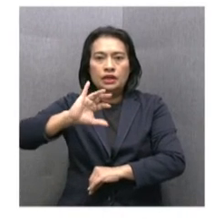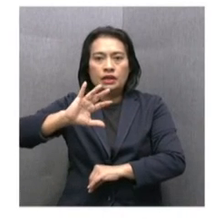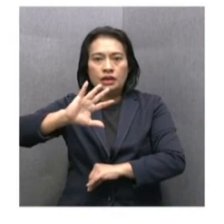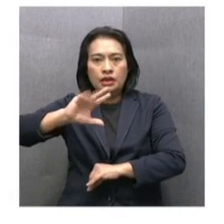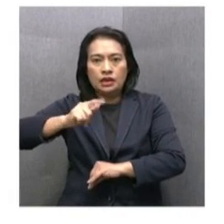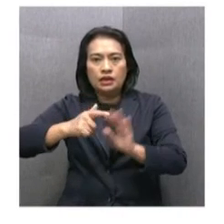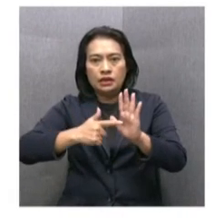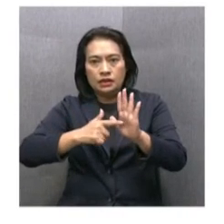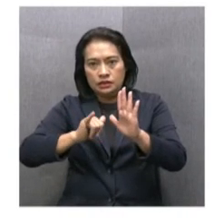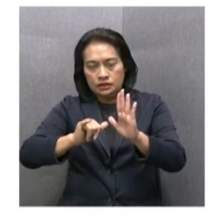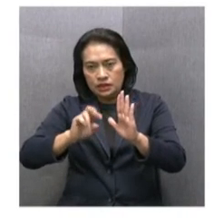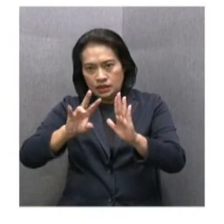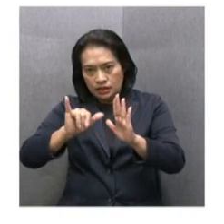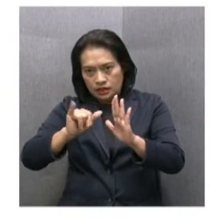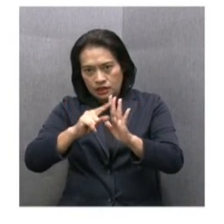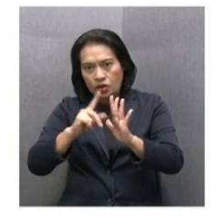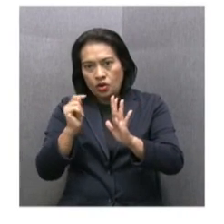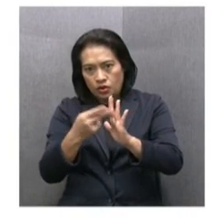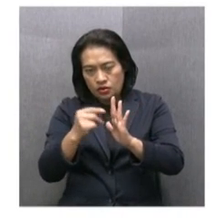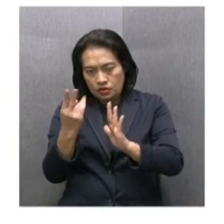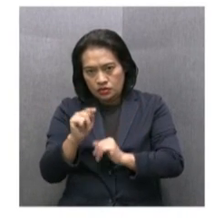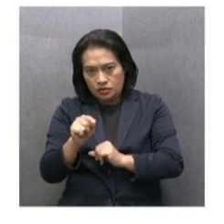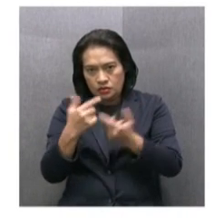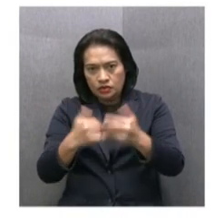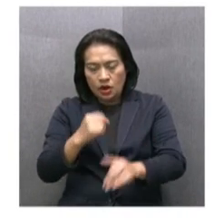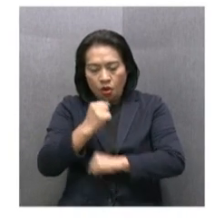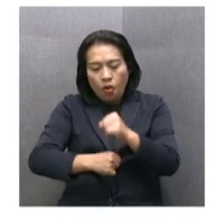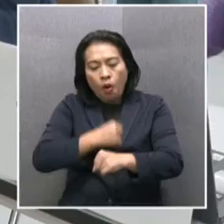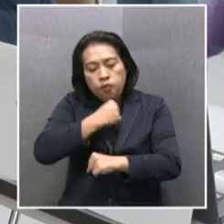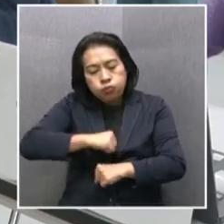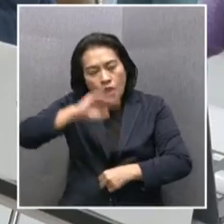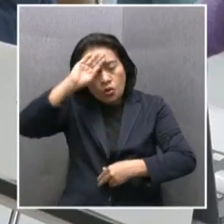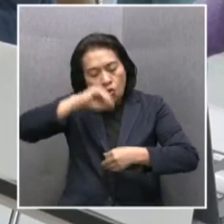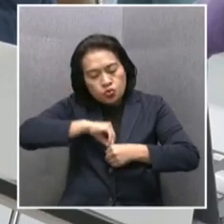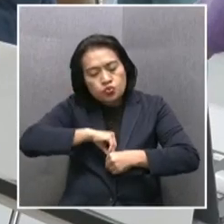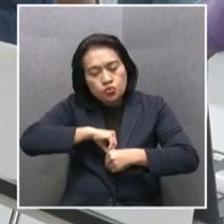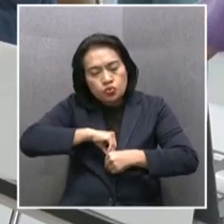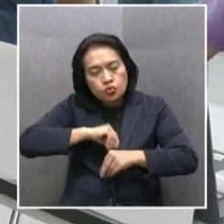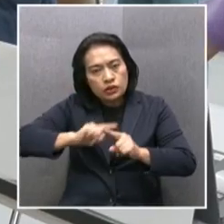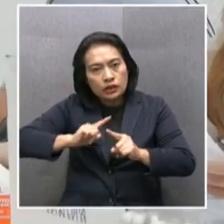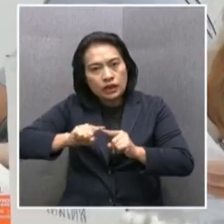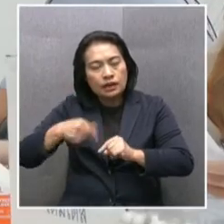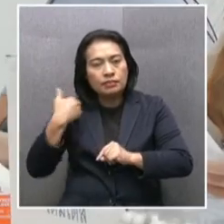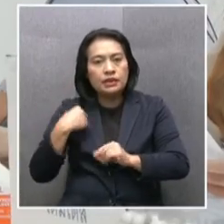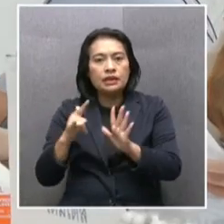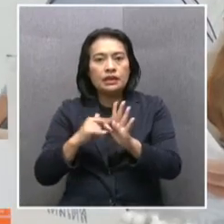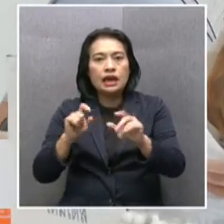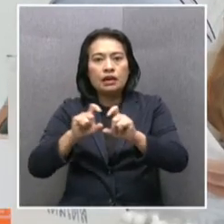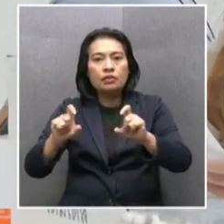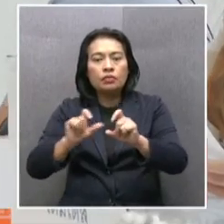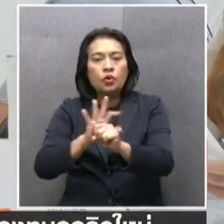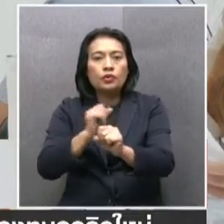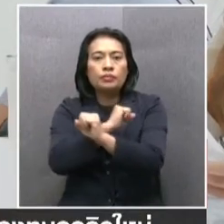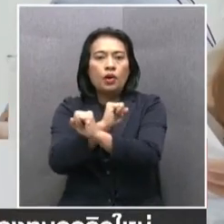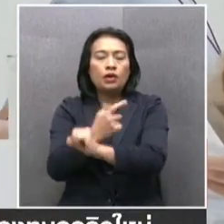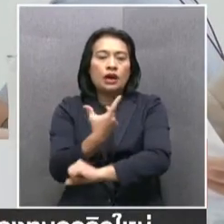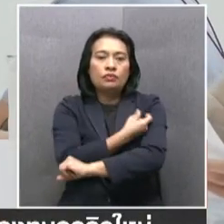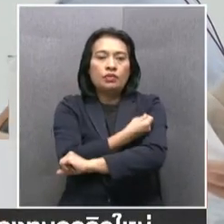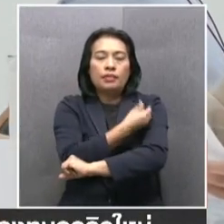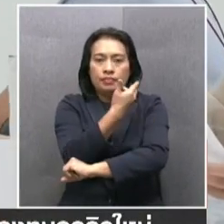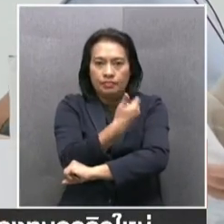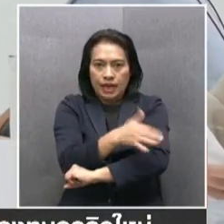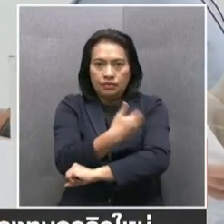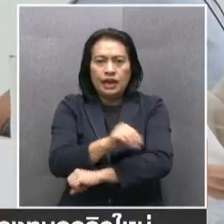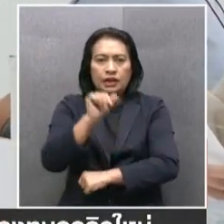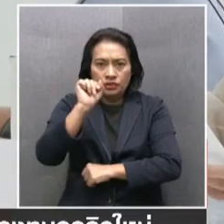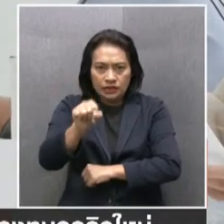ความผ่านทาง Facebook ครับระบุว่าคนสูงอายุที่มีโรคประจำตัวหลายโรคถึงแม้จะได้รับวัคซีนป้องกันโควิดรุ่นแรกหลายเข็มและ